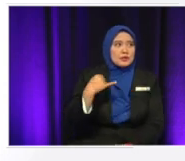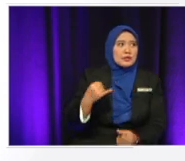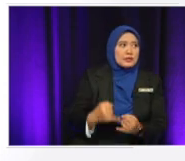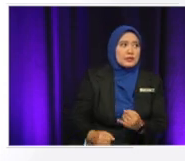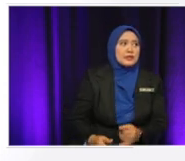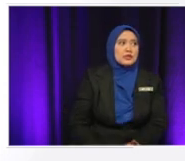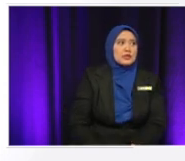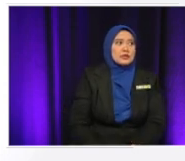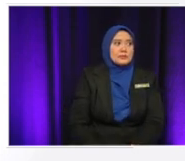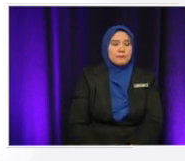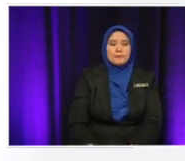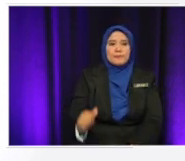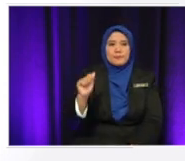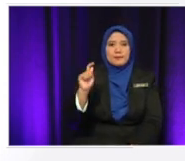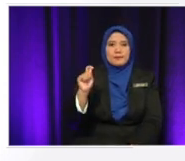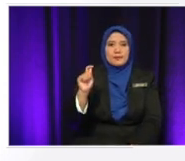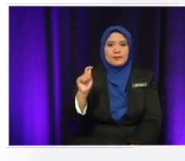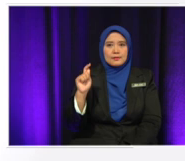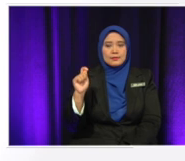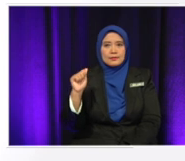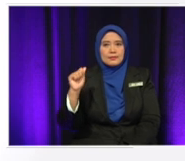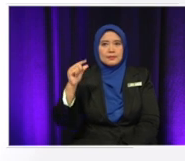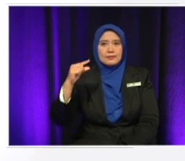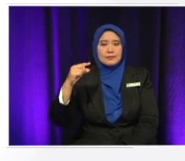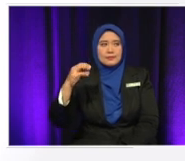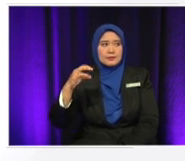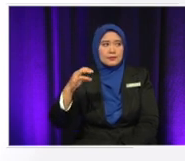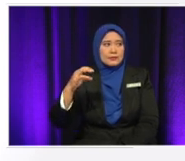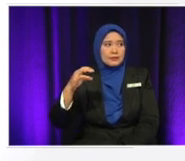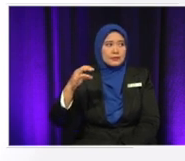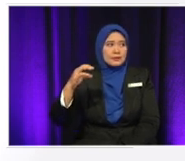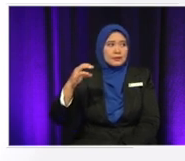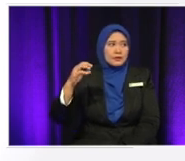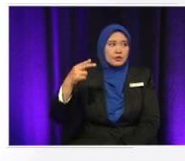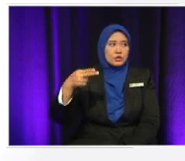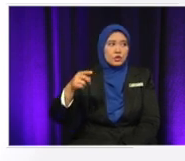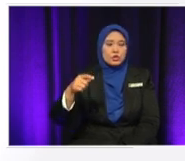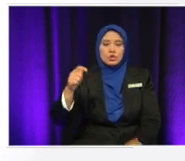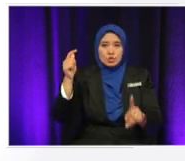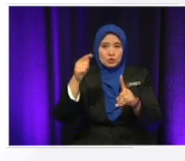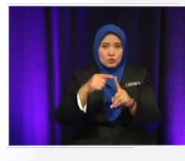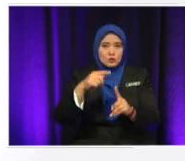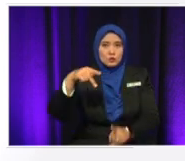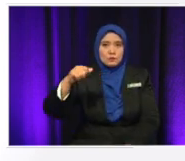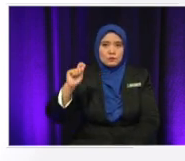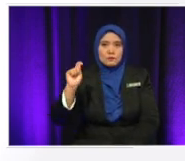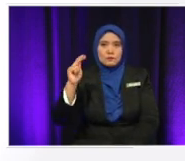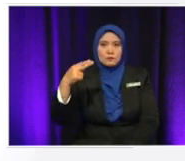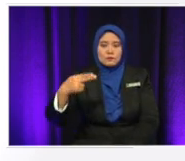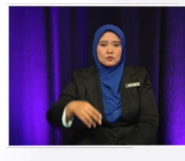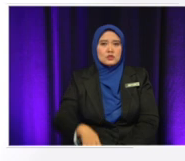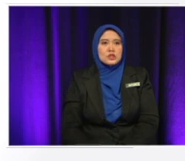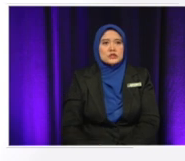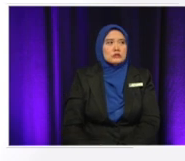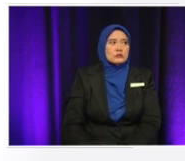bulatan tadi hanyalah untuk jadikan lingkungan tersebut nah oke kemudian jajarkan ikut kesesuaian Oke contohnya